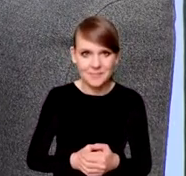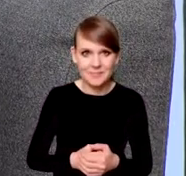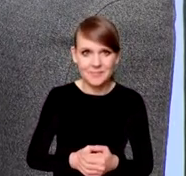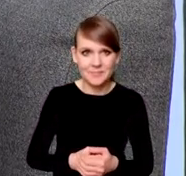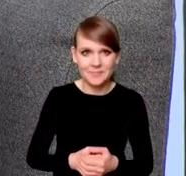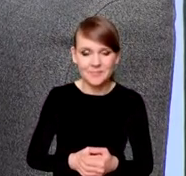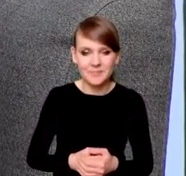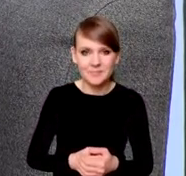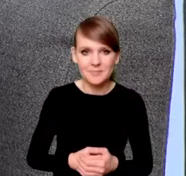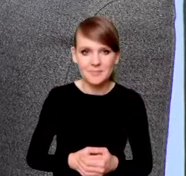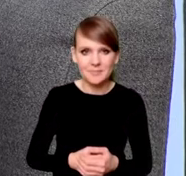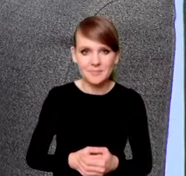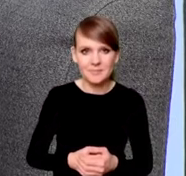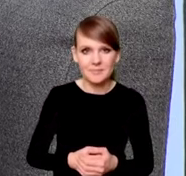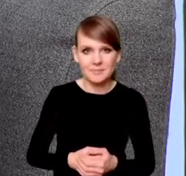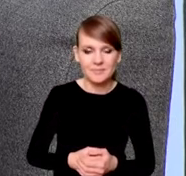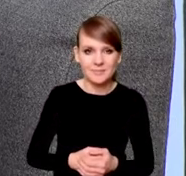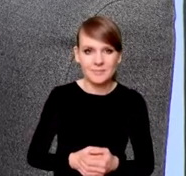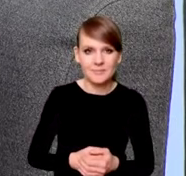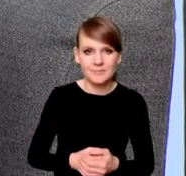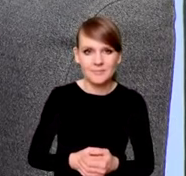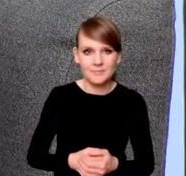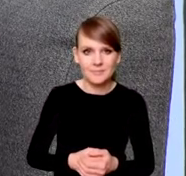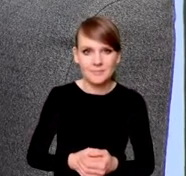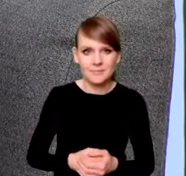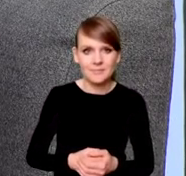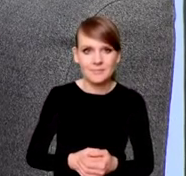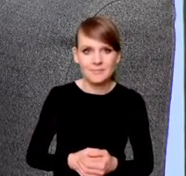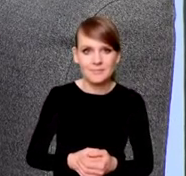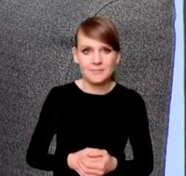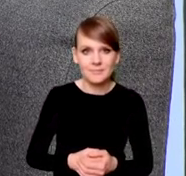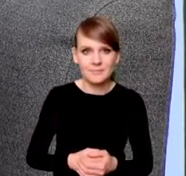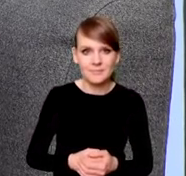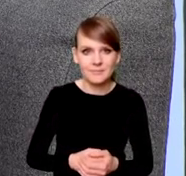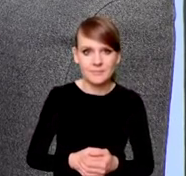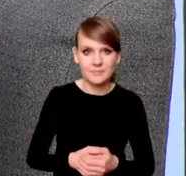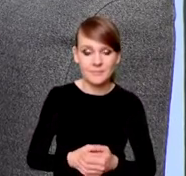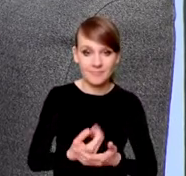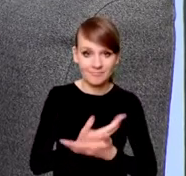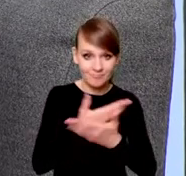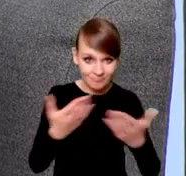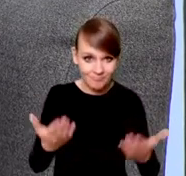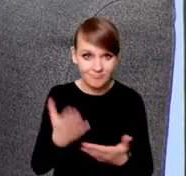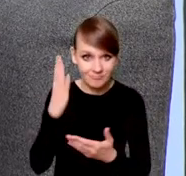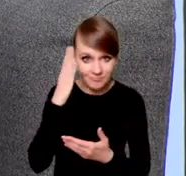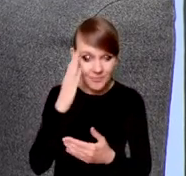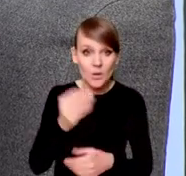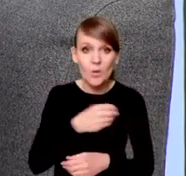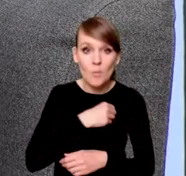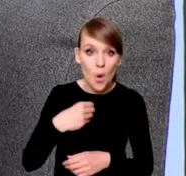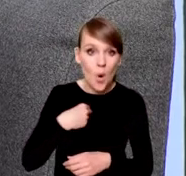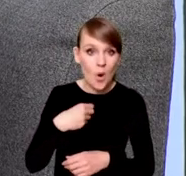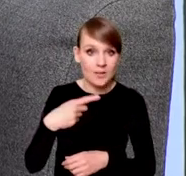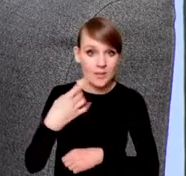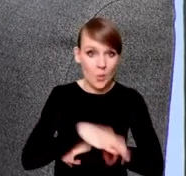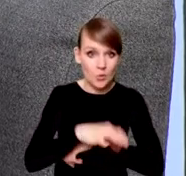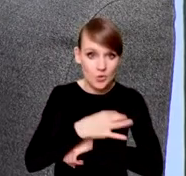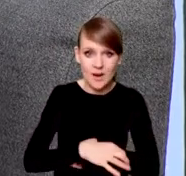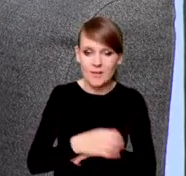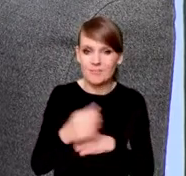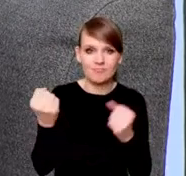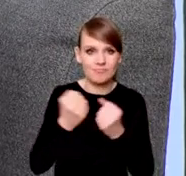wydaje mi się, że jakby jak czujecie to państwo i wiecie, że polskie uczelnie są bardzo